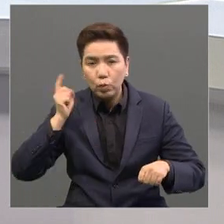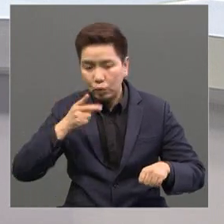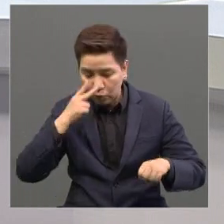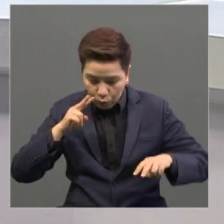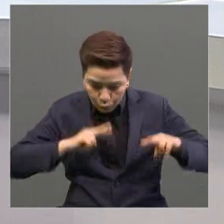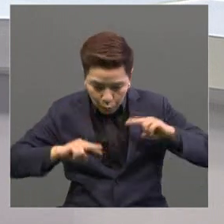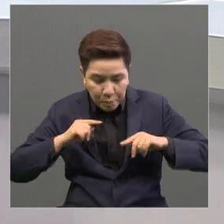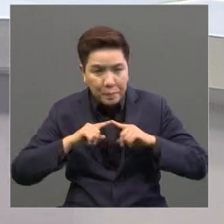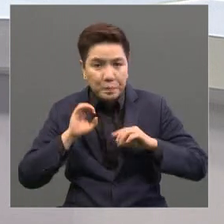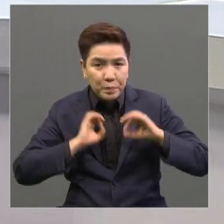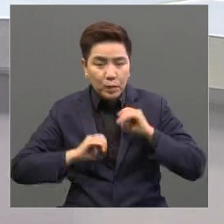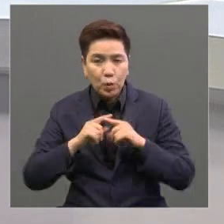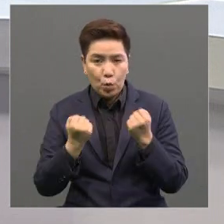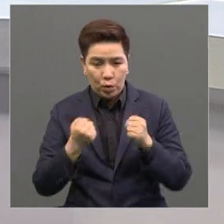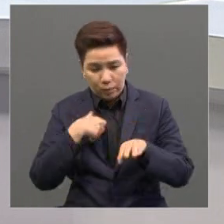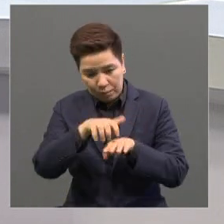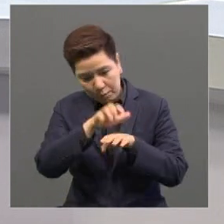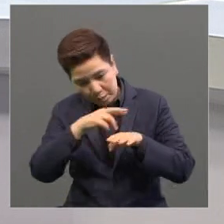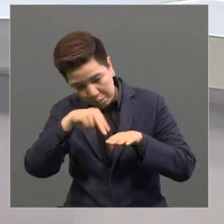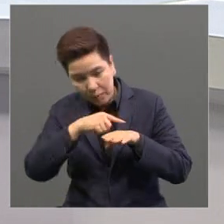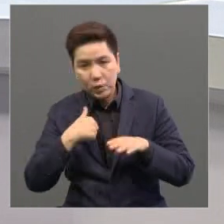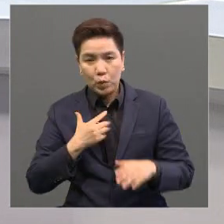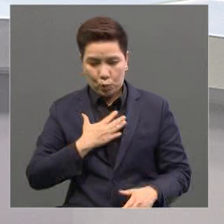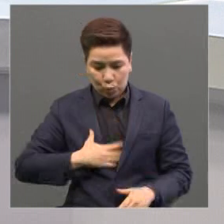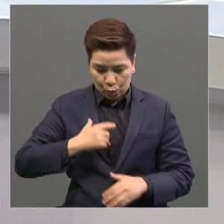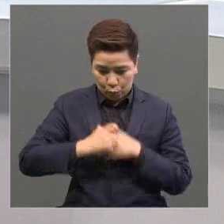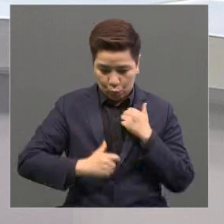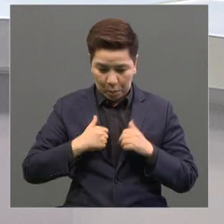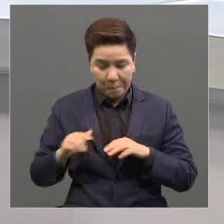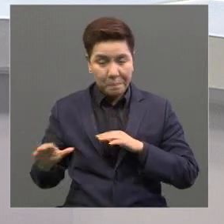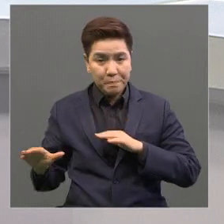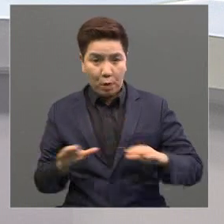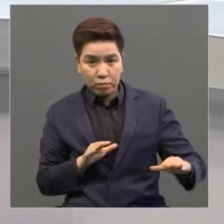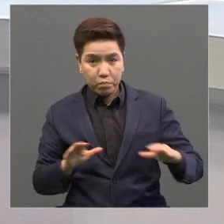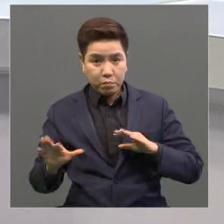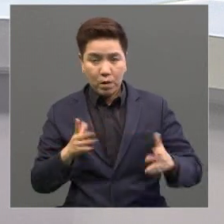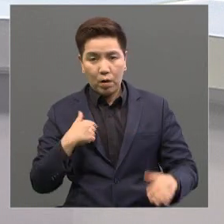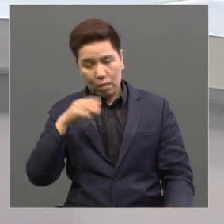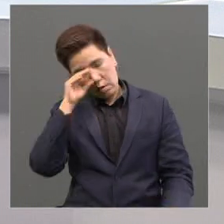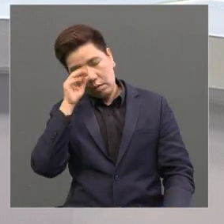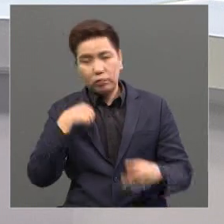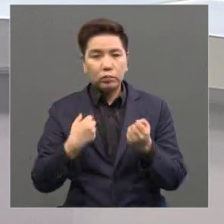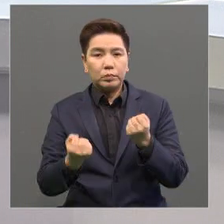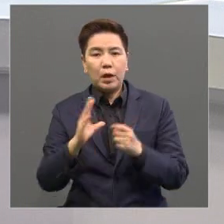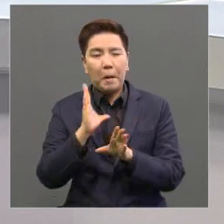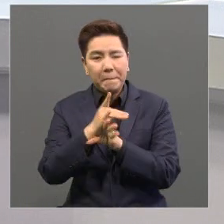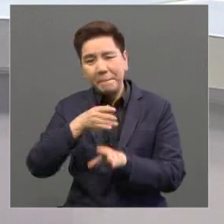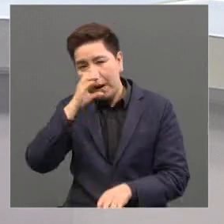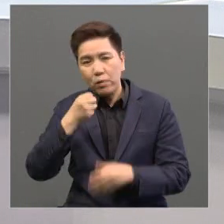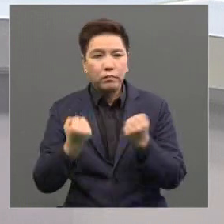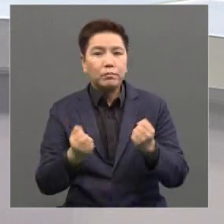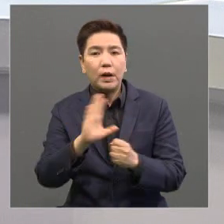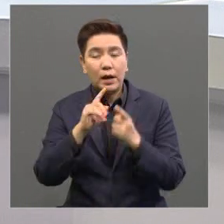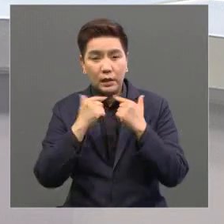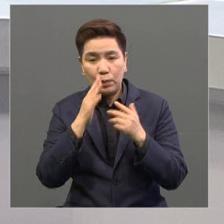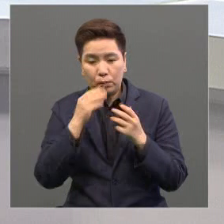ปลอดภัย 1รถของคุณ 2ตัวคุณเองด้วยมีความพร้อมแค่ไหนง่วงก็ไม่ขับเมาก็ไม่ขับนะครับเพราะ